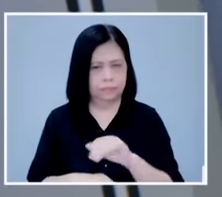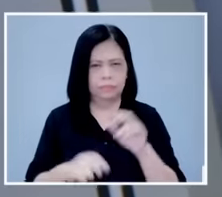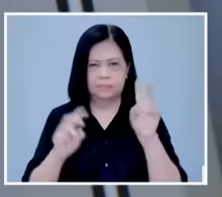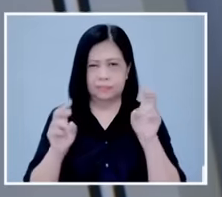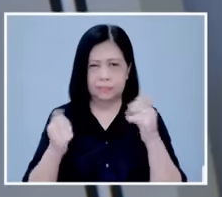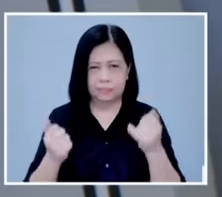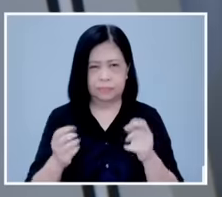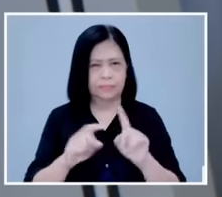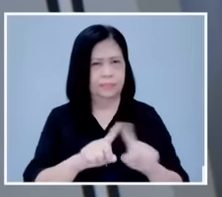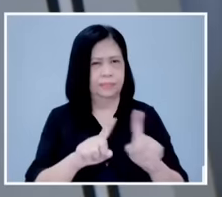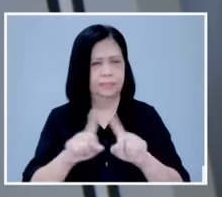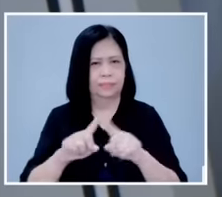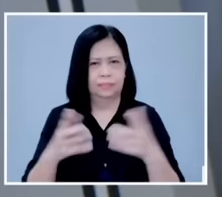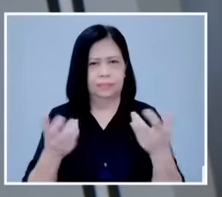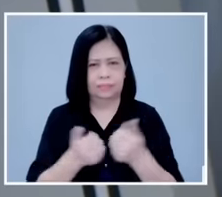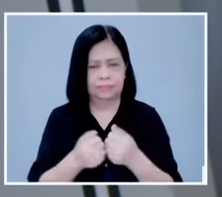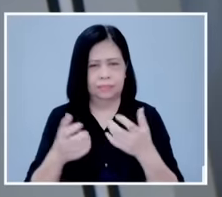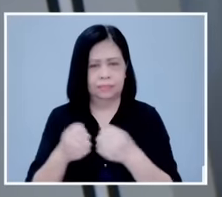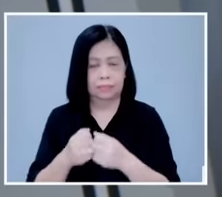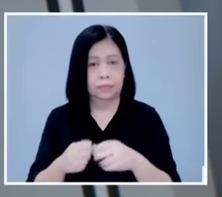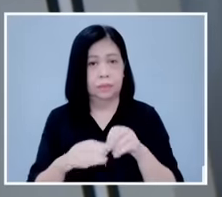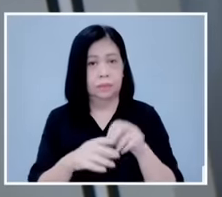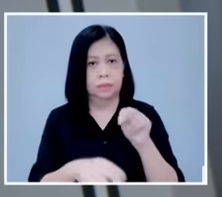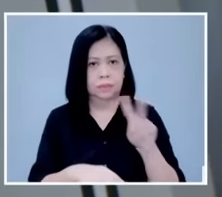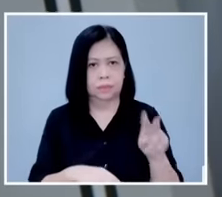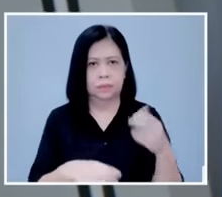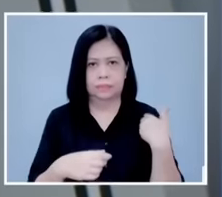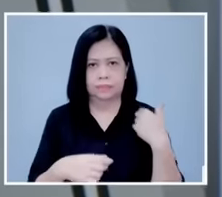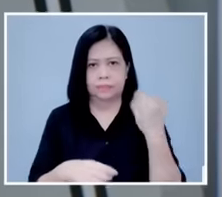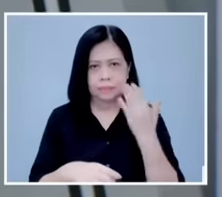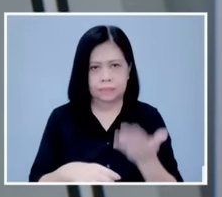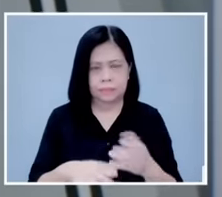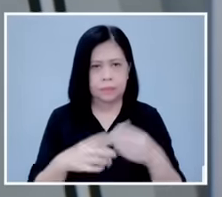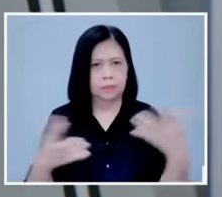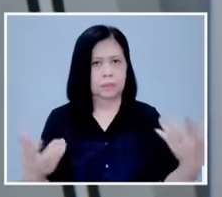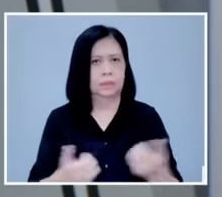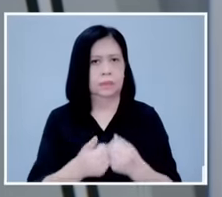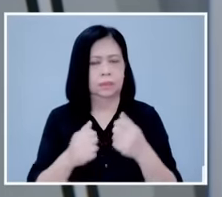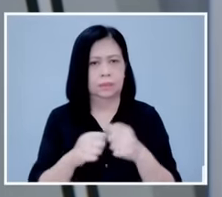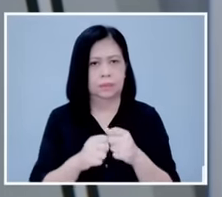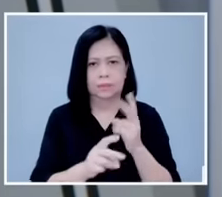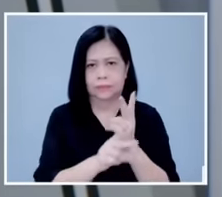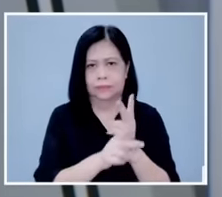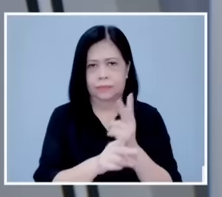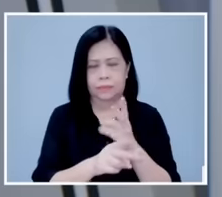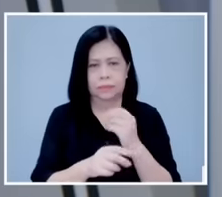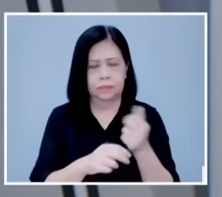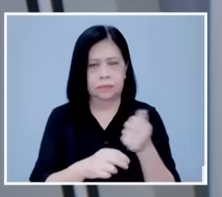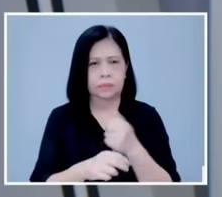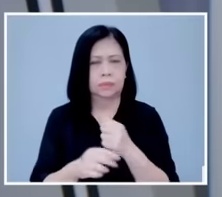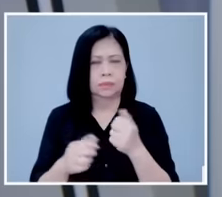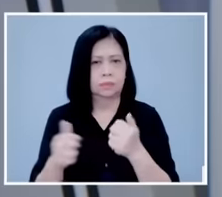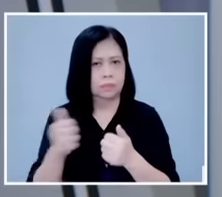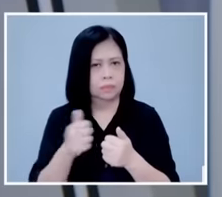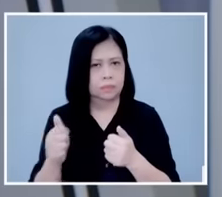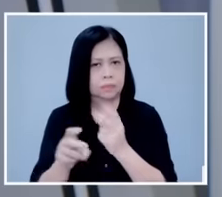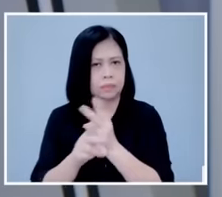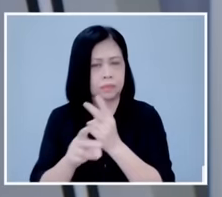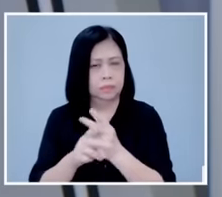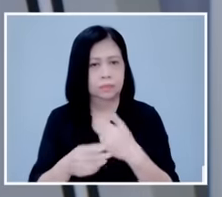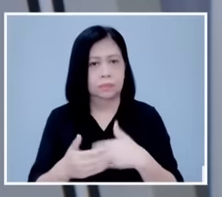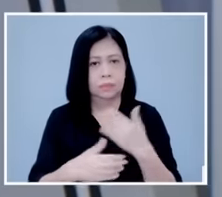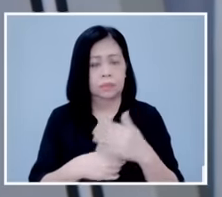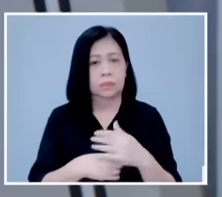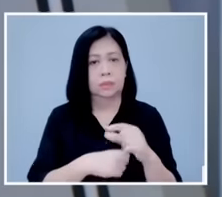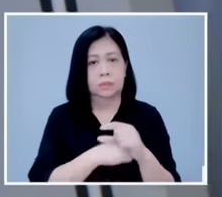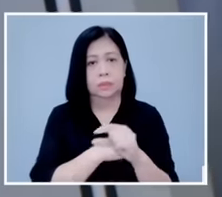dalawa ang patay at 21 ang sugatan sa salpukan ng closed van at commuter van. Habang sa Quezon